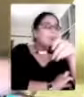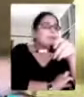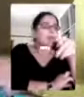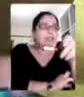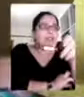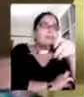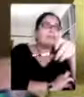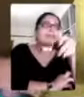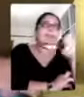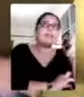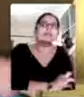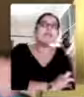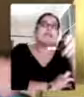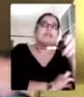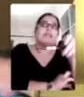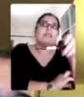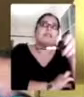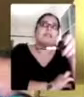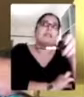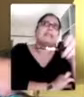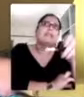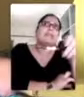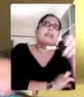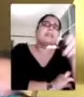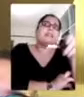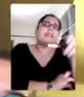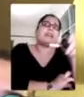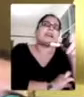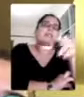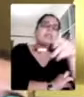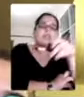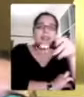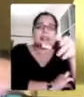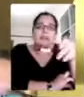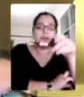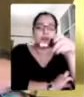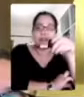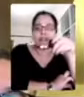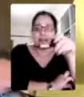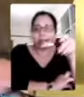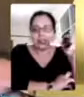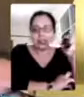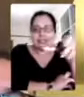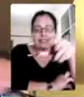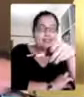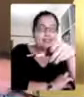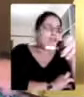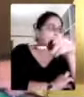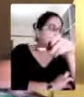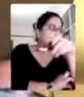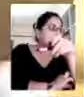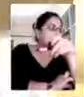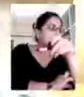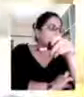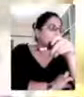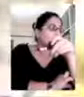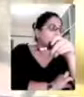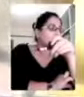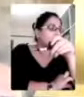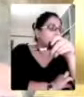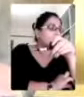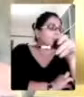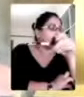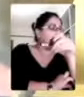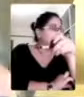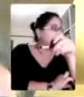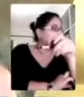muhteşem. Bu arada kibritin en güzeli olduğuyla ilgili bilimsel bir açıklama da yapmış pipoculardan bir tanesi. Hatta siz de onu